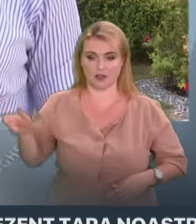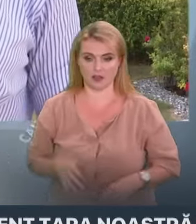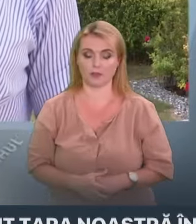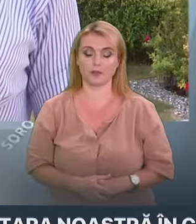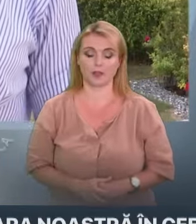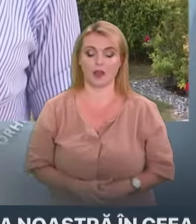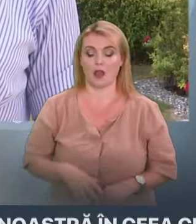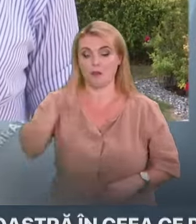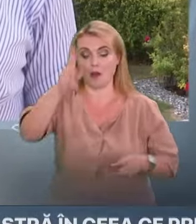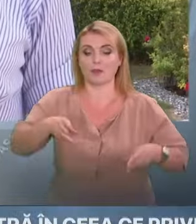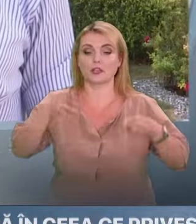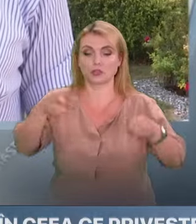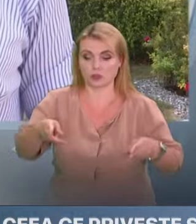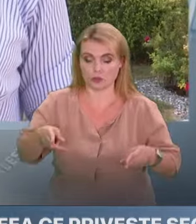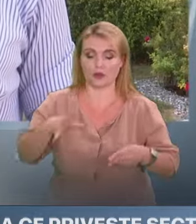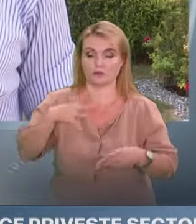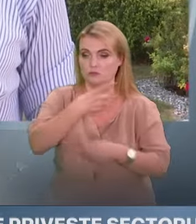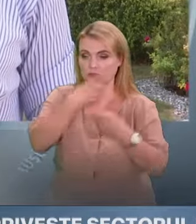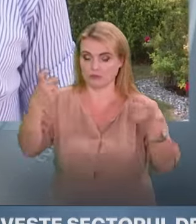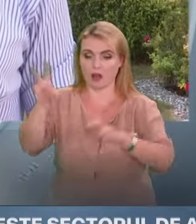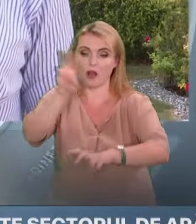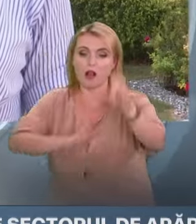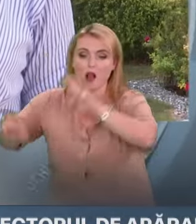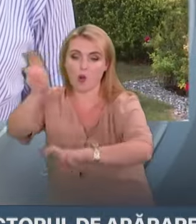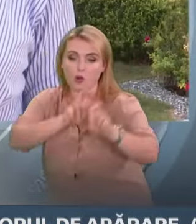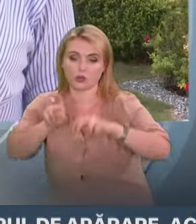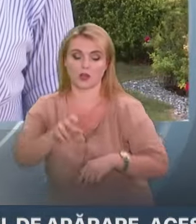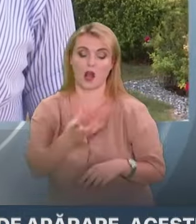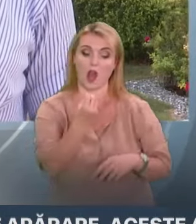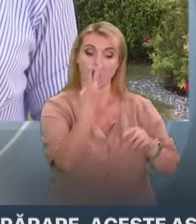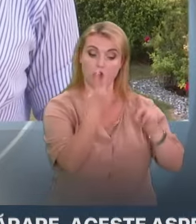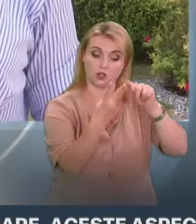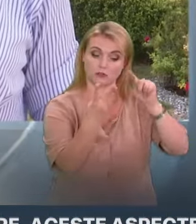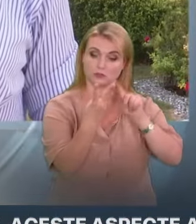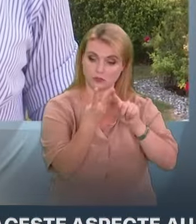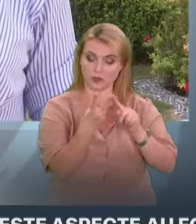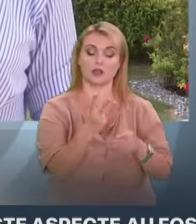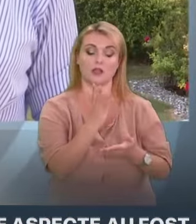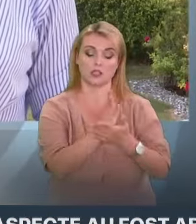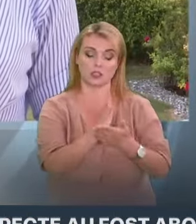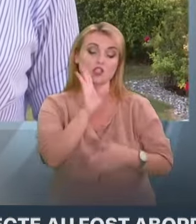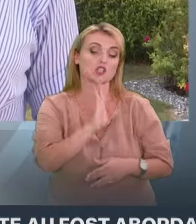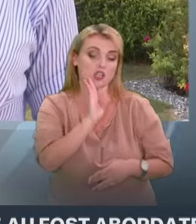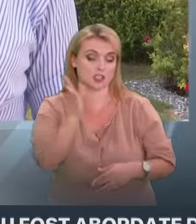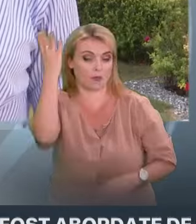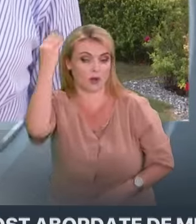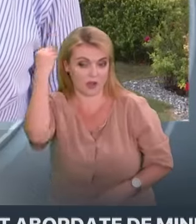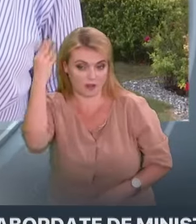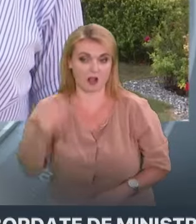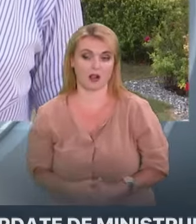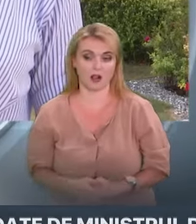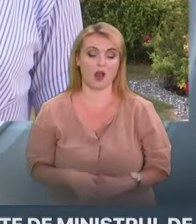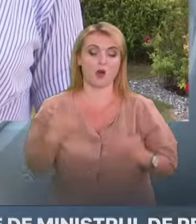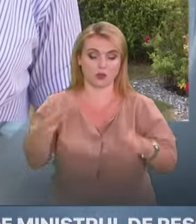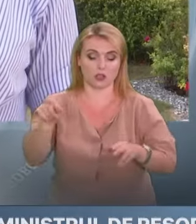străini. Killerul a fost anunțat în căutare internațională, iar cei doi complici, printre care și o femeie din Republica Moldova, au